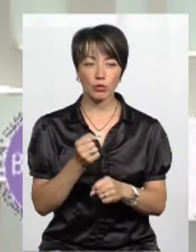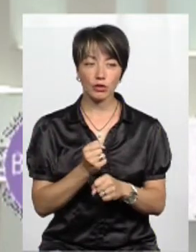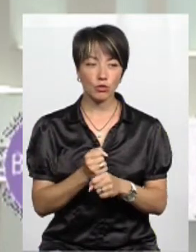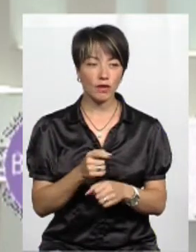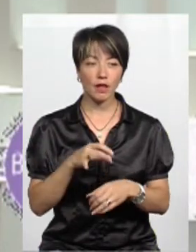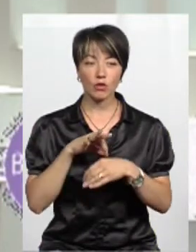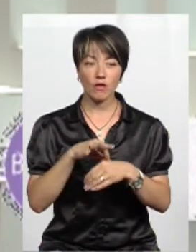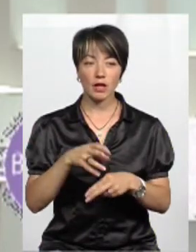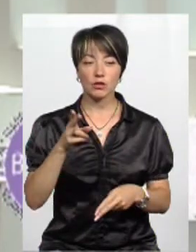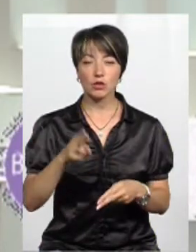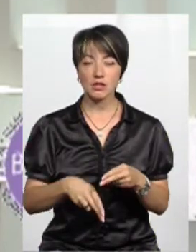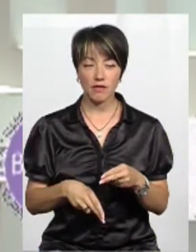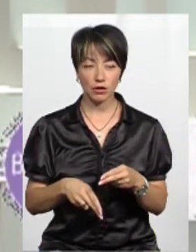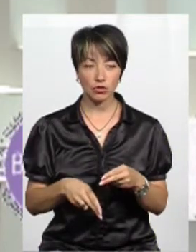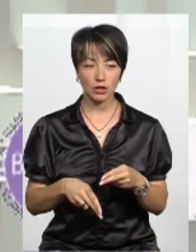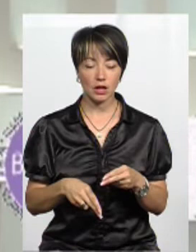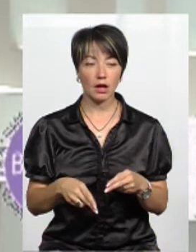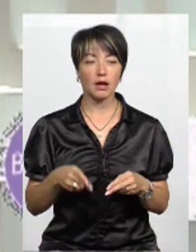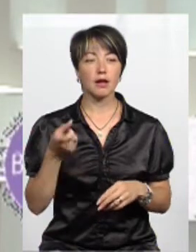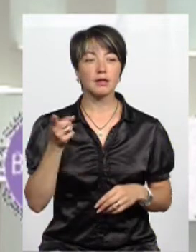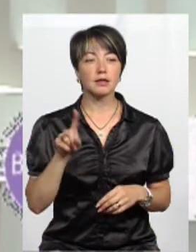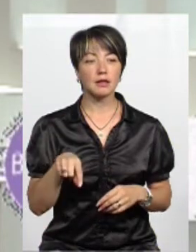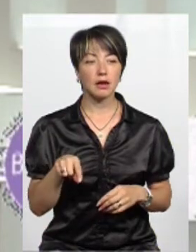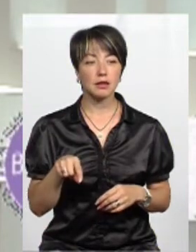не доведено до логічного завершення. Та